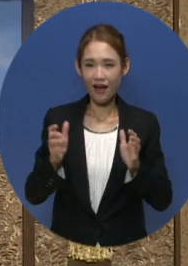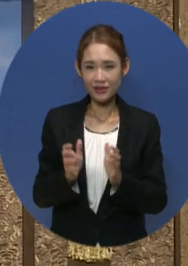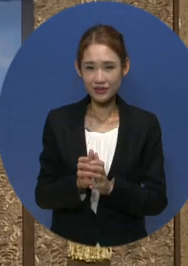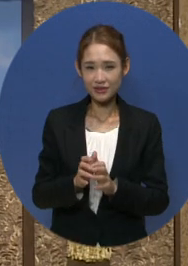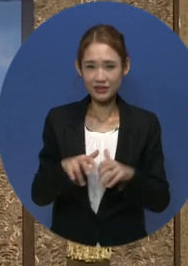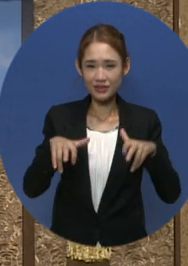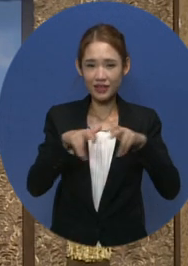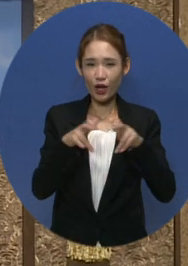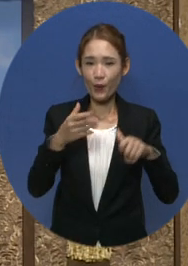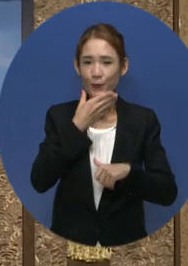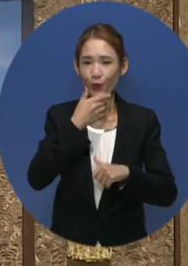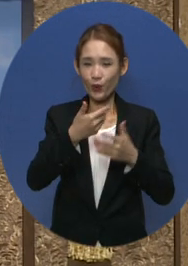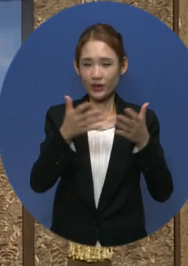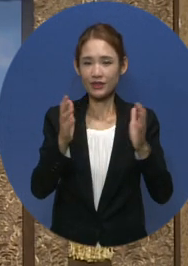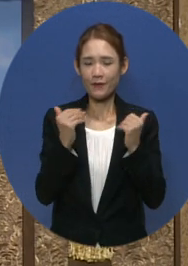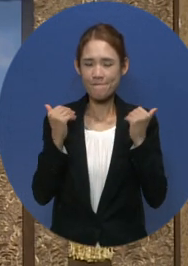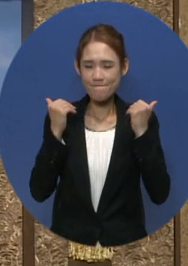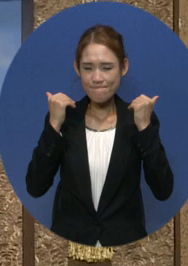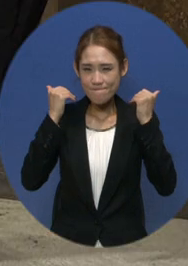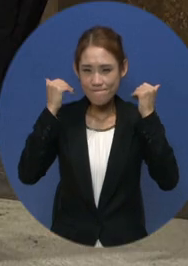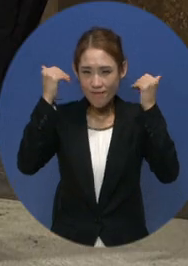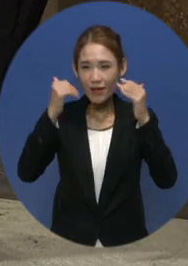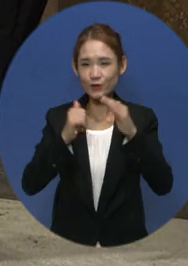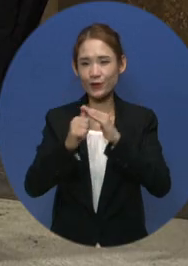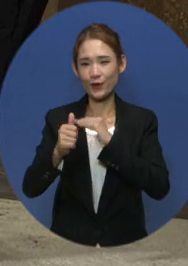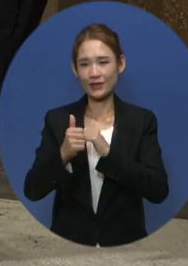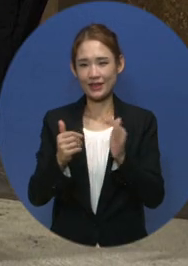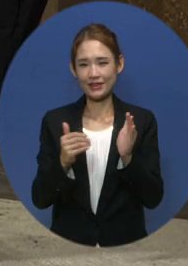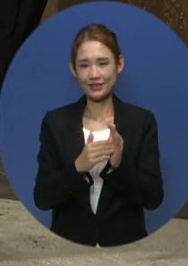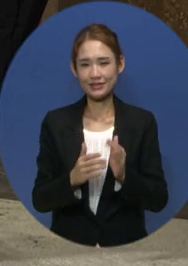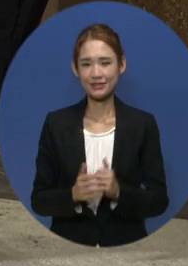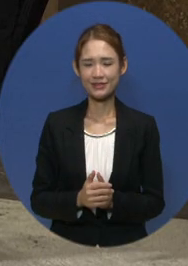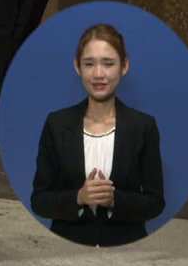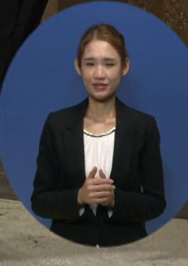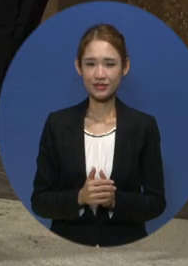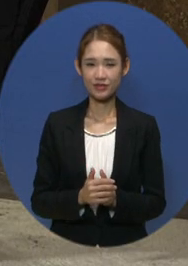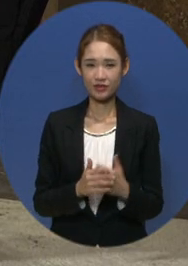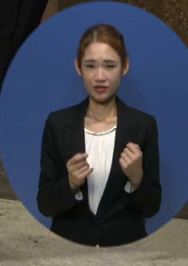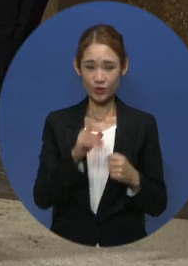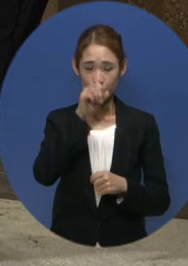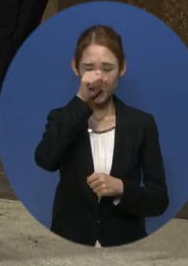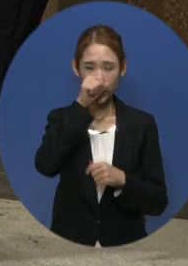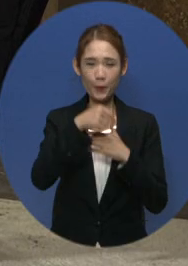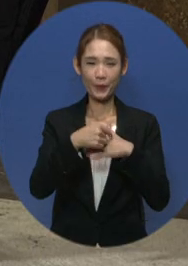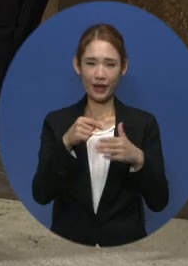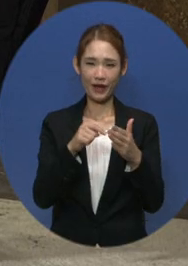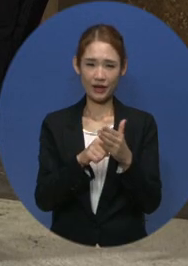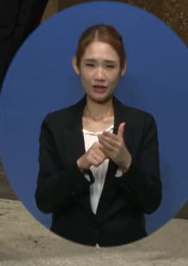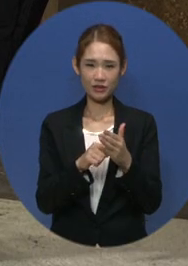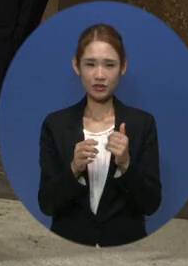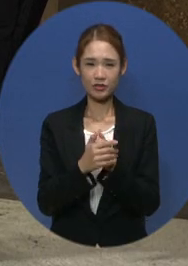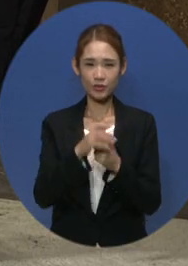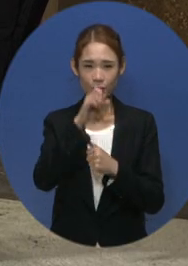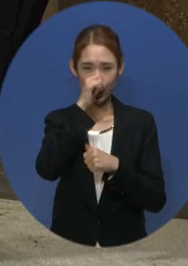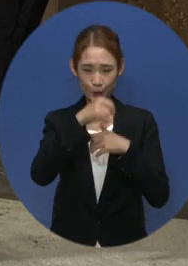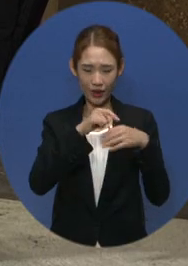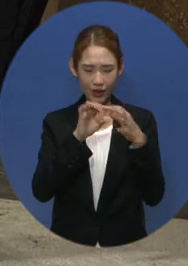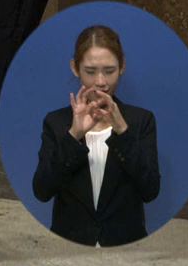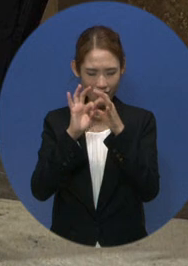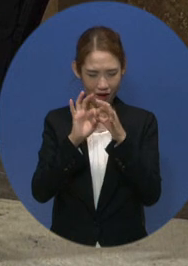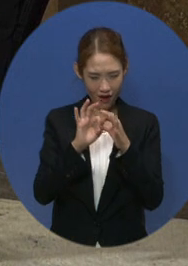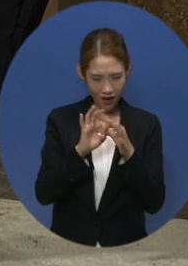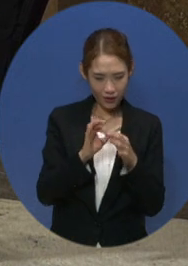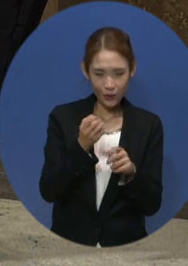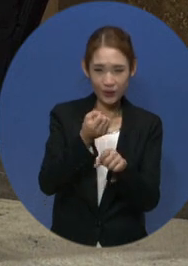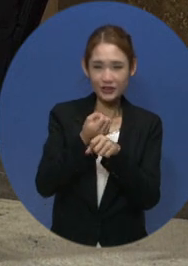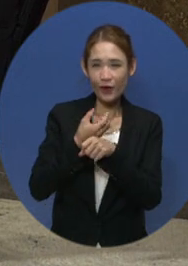장애인 복지기관으로 성장을 했습니다. 대표 기관이죠. 예, 예, 예. 네. 그러니까 이렇게 좋은 마음으로 또 좋은 마음이 계속해서